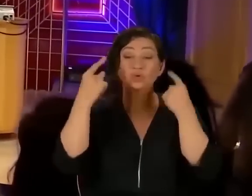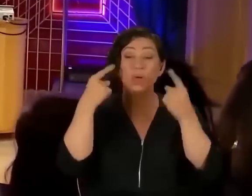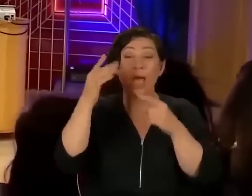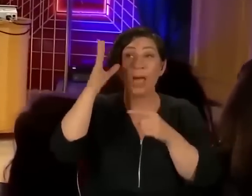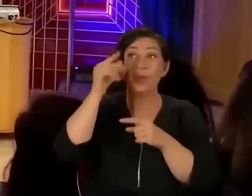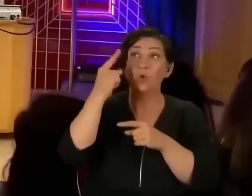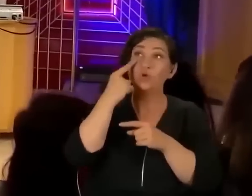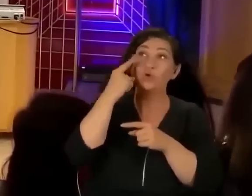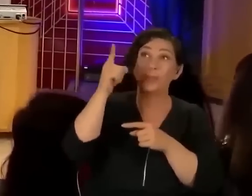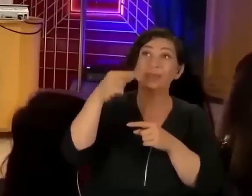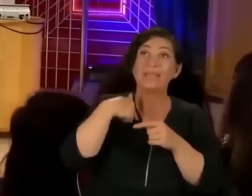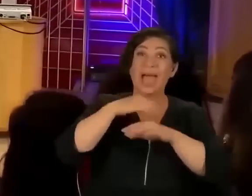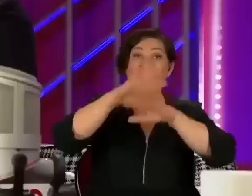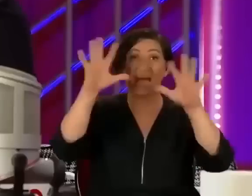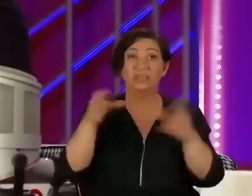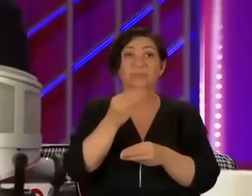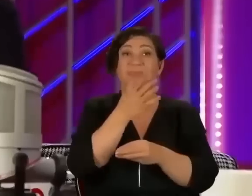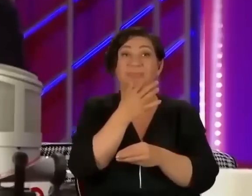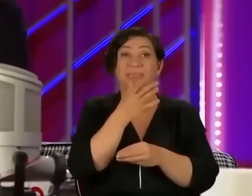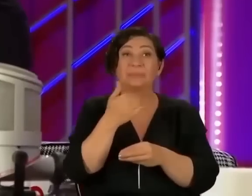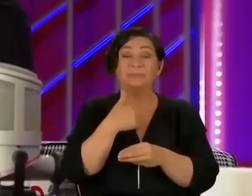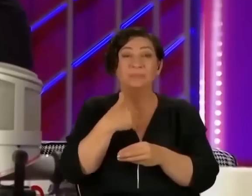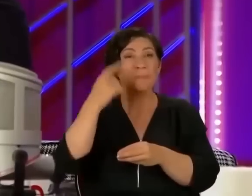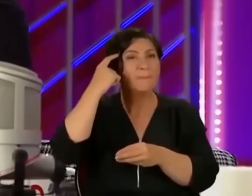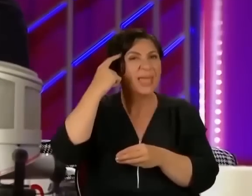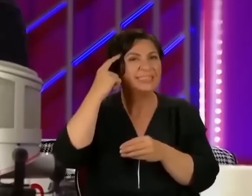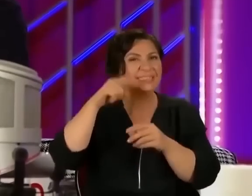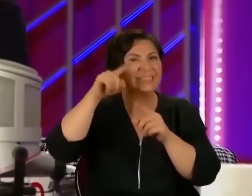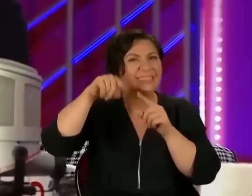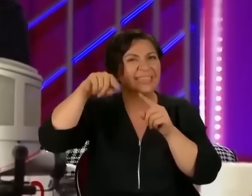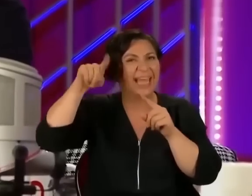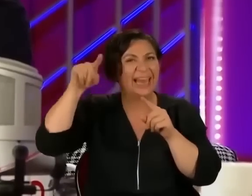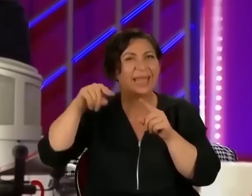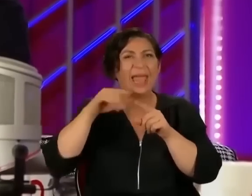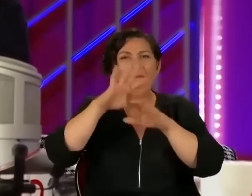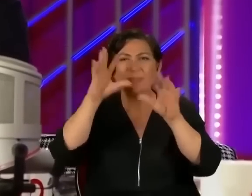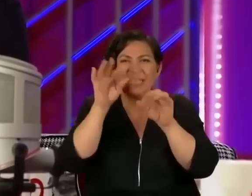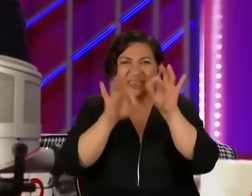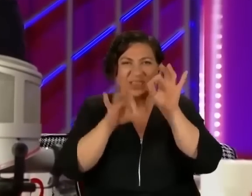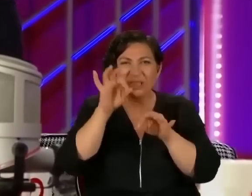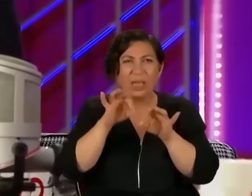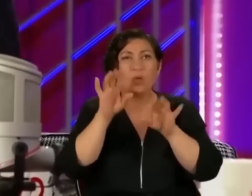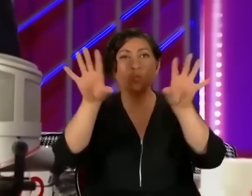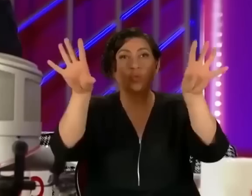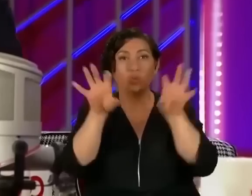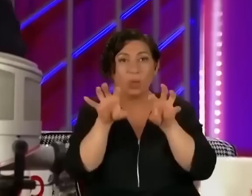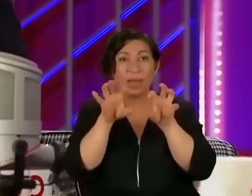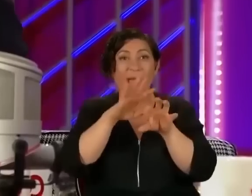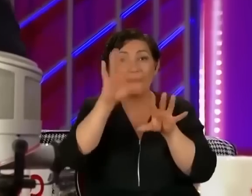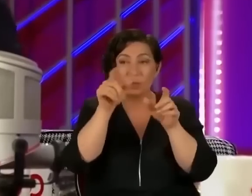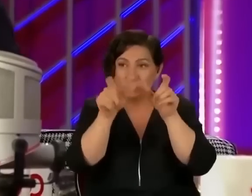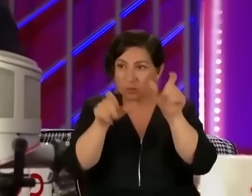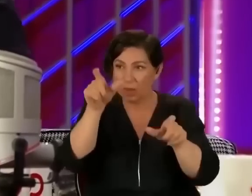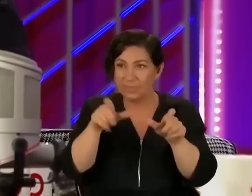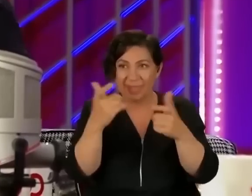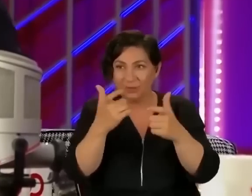düşünüyorduk. Amerikan hükümeti bizim her şeyimizi bilir. Bizim beyin sinyallerimizden her birimizi distinguish eder. Uydulardan her birimizi